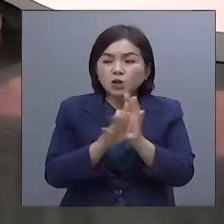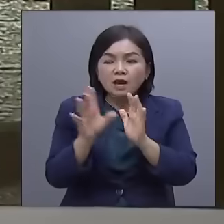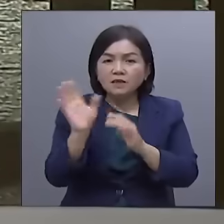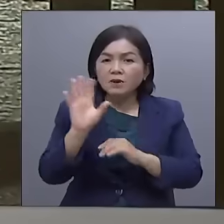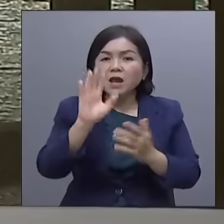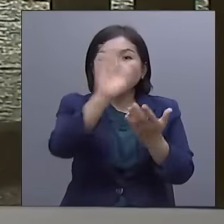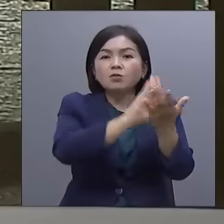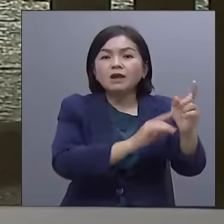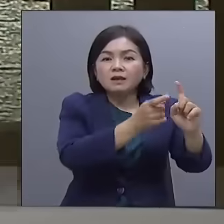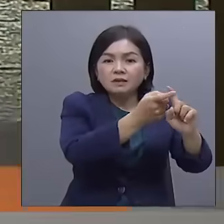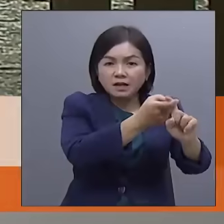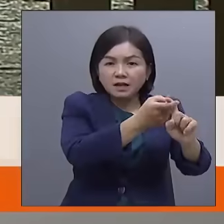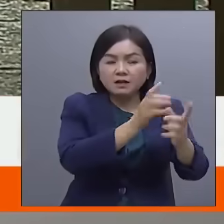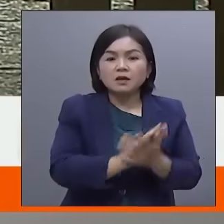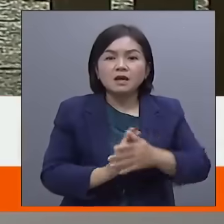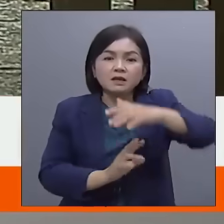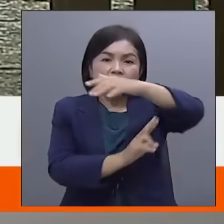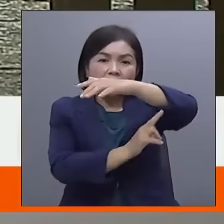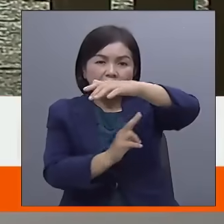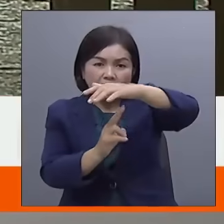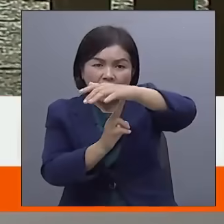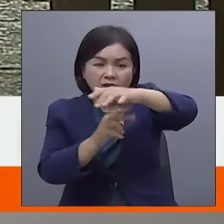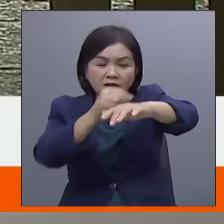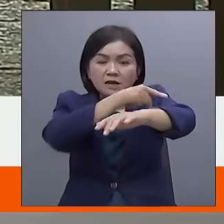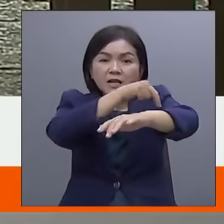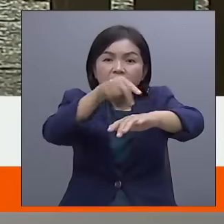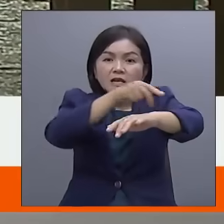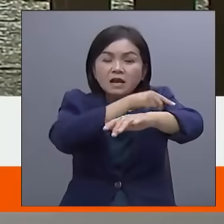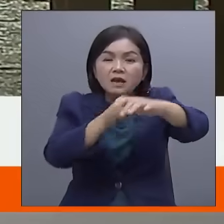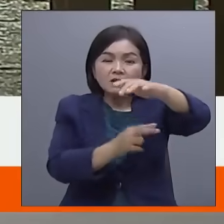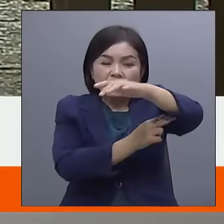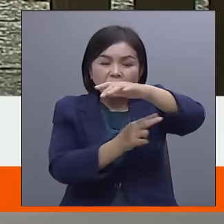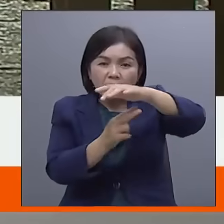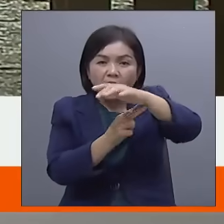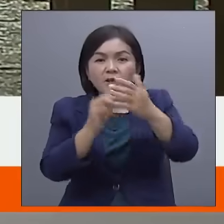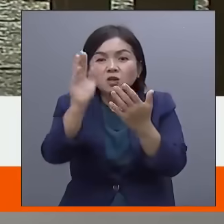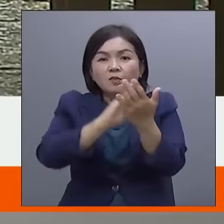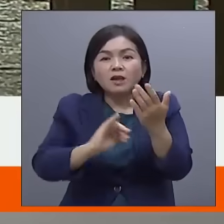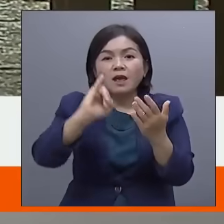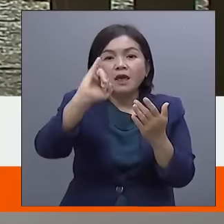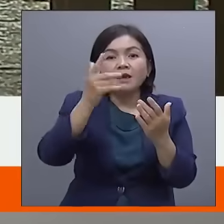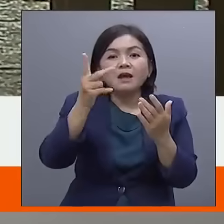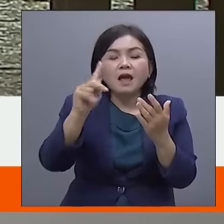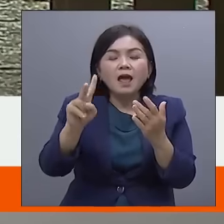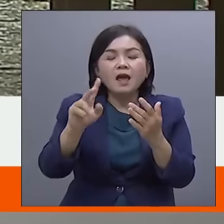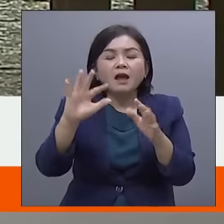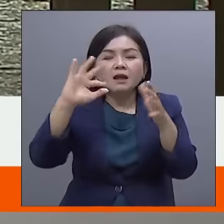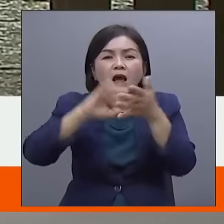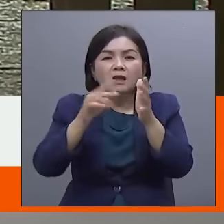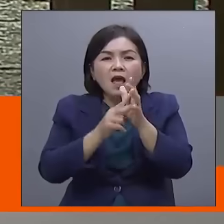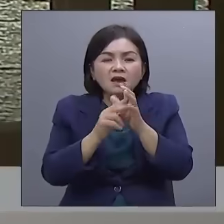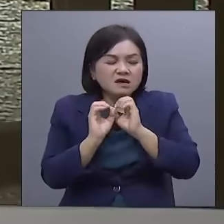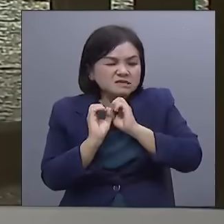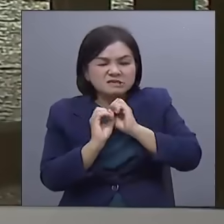คุณผู้ชมคะสะพาน curseหรือที่หลายคนรู้จักกันในชื่อสะพานใครเมียนะคะถือเป็นหนึ่งในสัญลักษณ์ของความเกลียดชัง